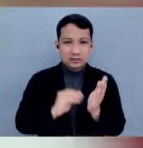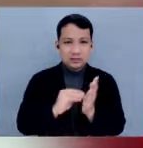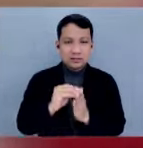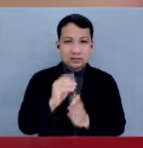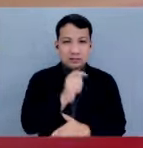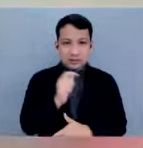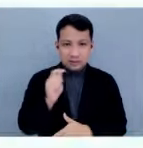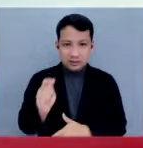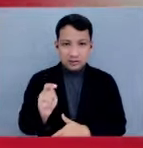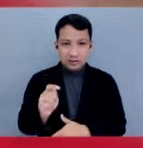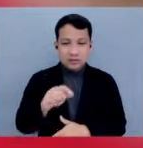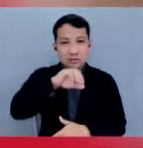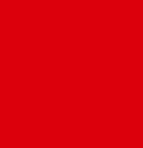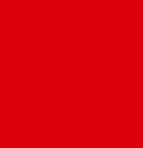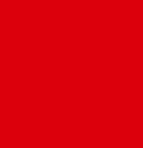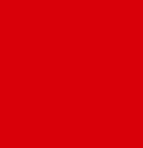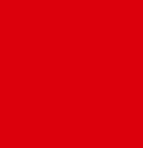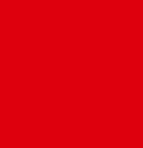si Lola.